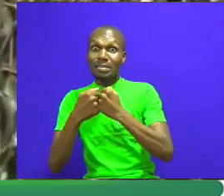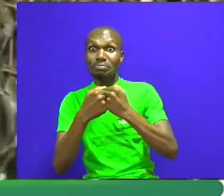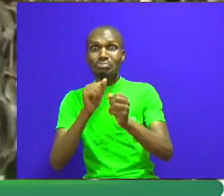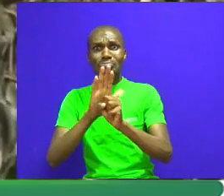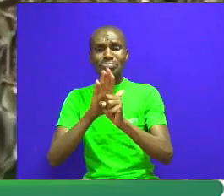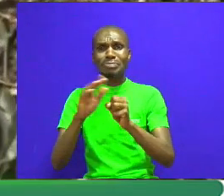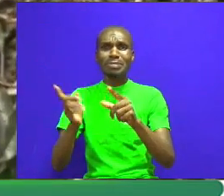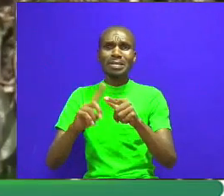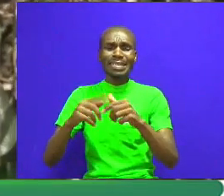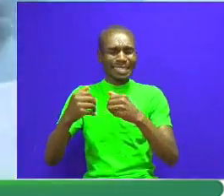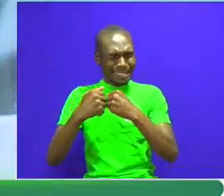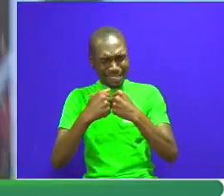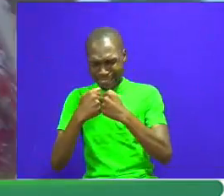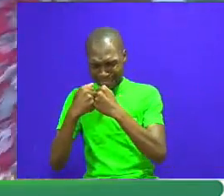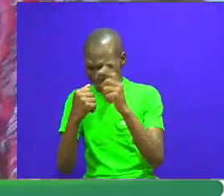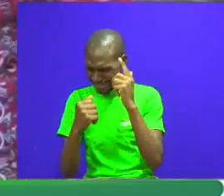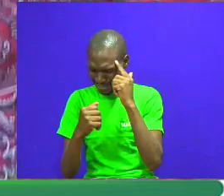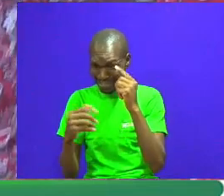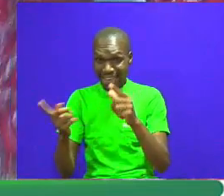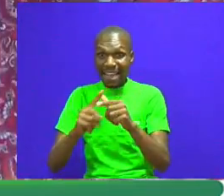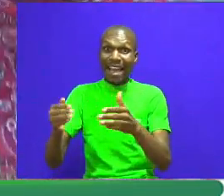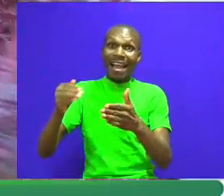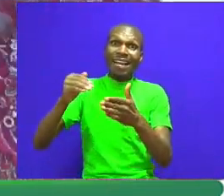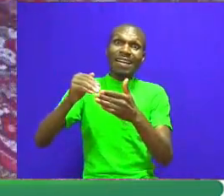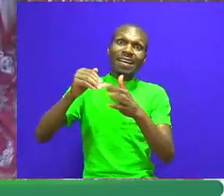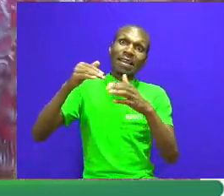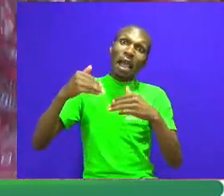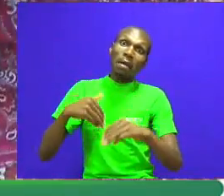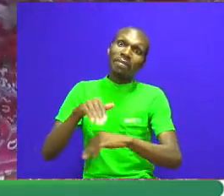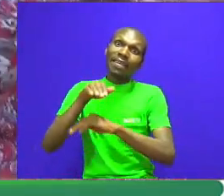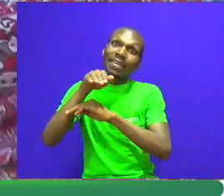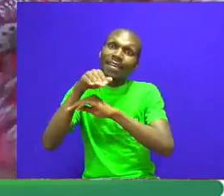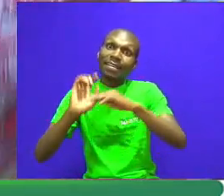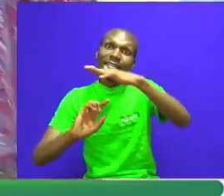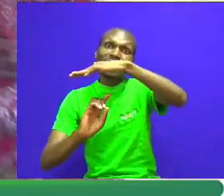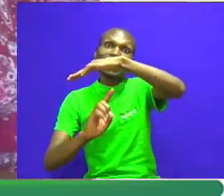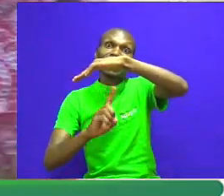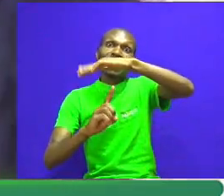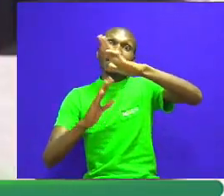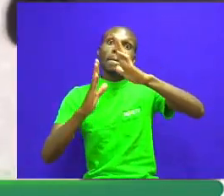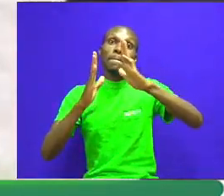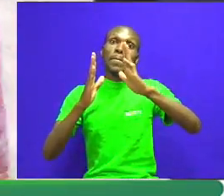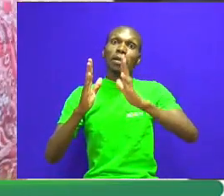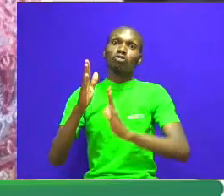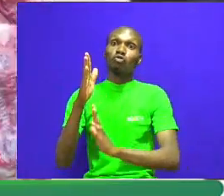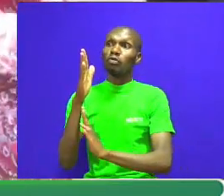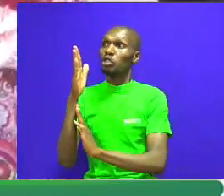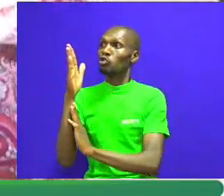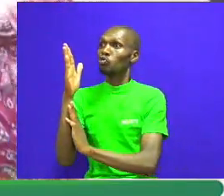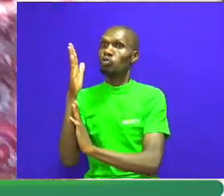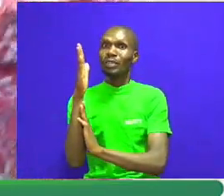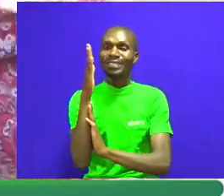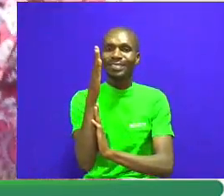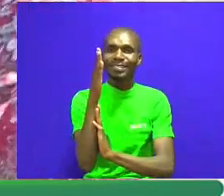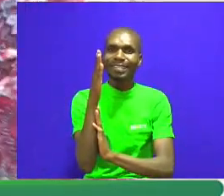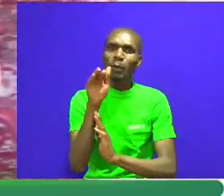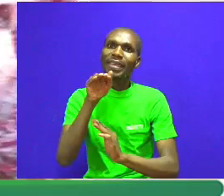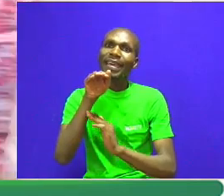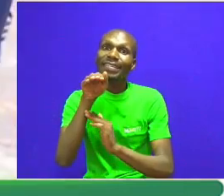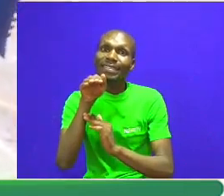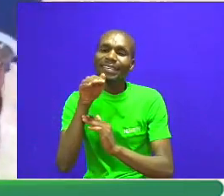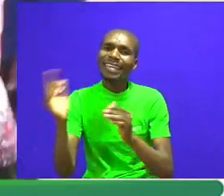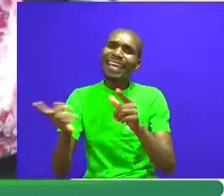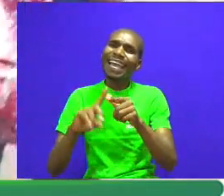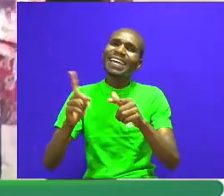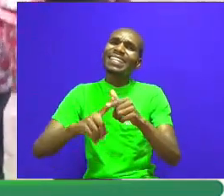na kisungumuti kidogo. Bono ni kwa nyari ba kumaboli. Mwasiri bobole ndi wahi mekidure Kindiki. Sisi tunaomba Kindiki,